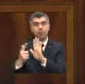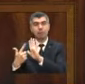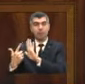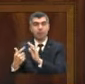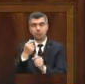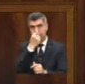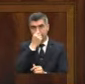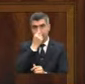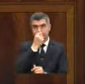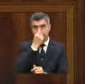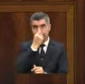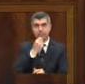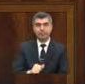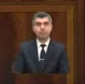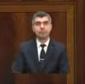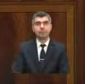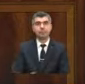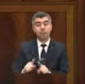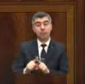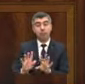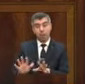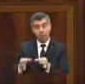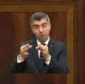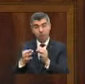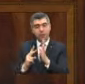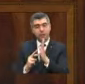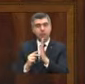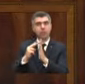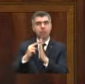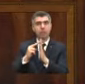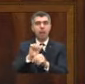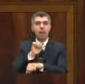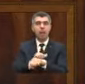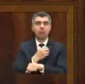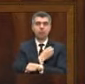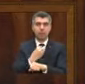13 يوليو 2017، ويهدف إلى التغطية التدريجية